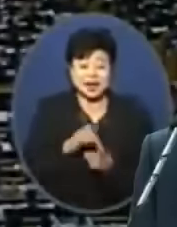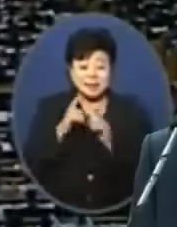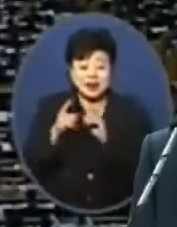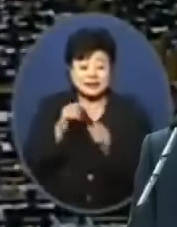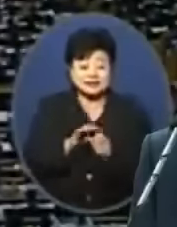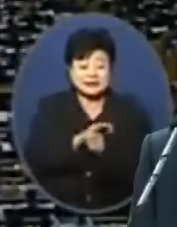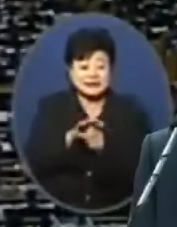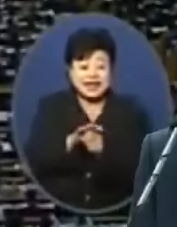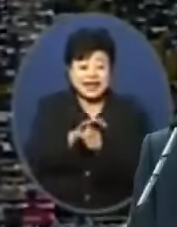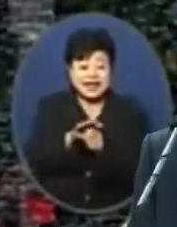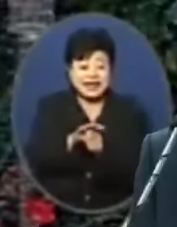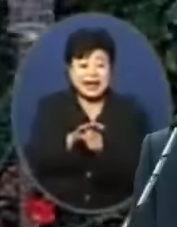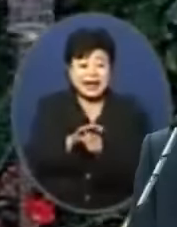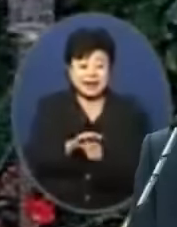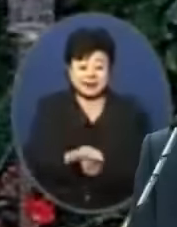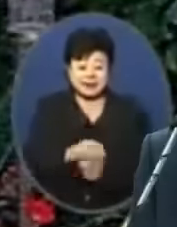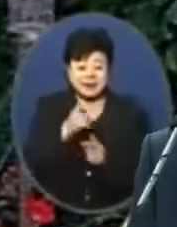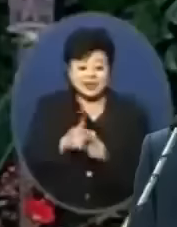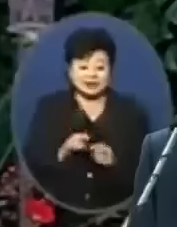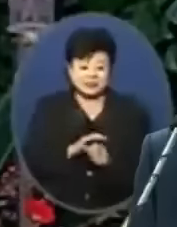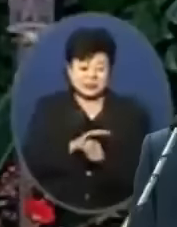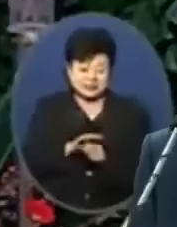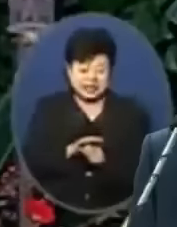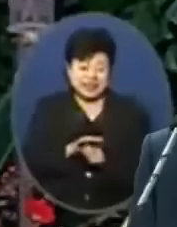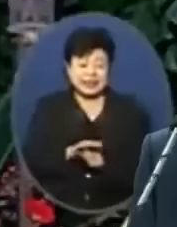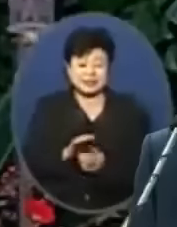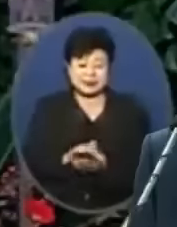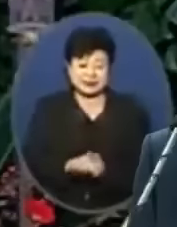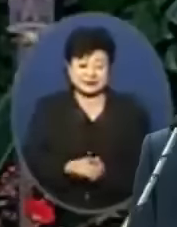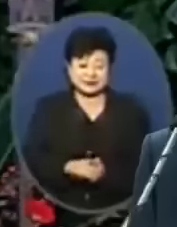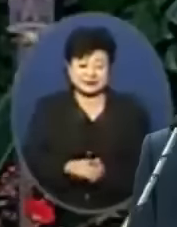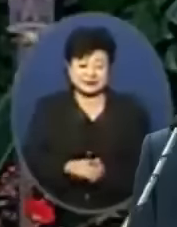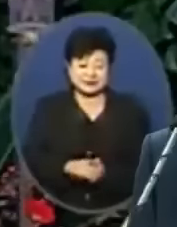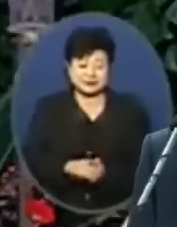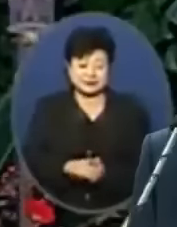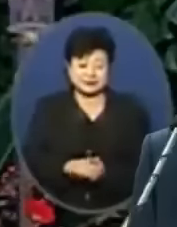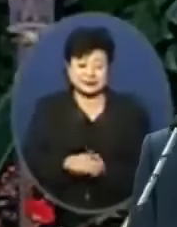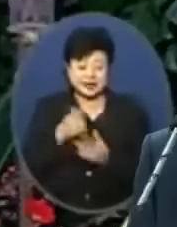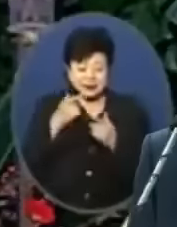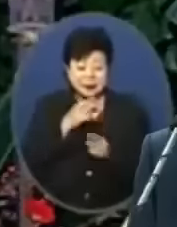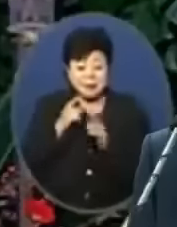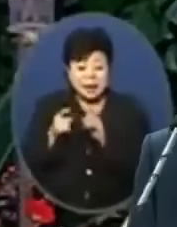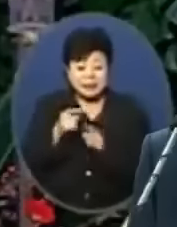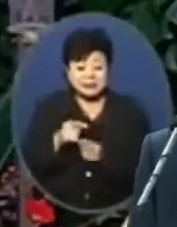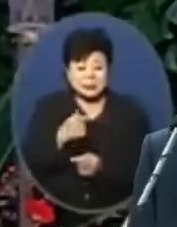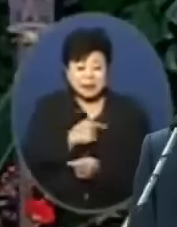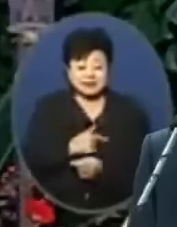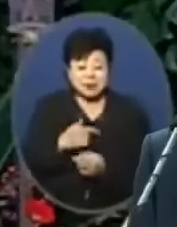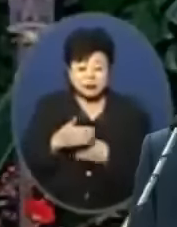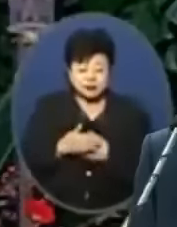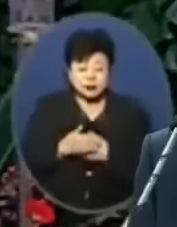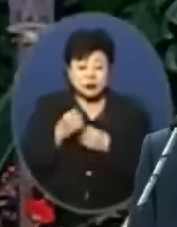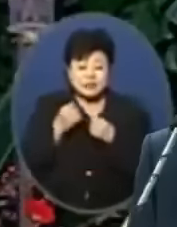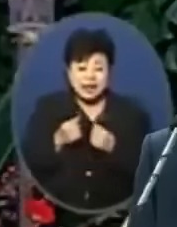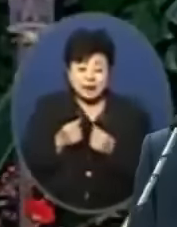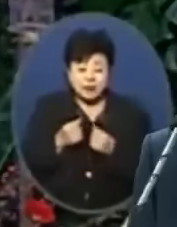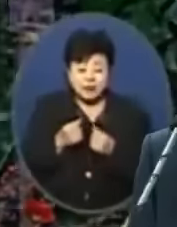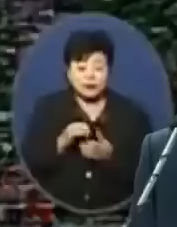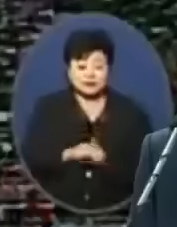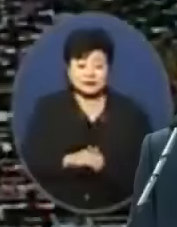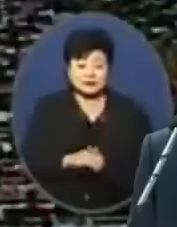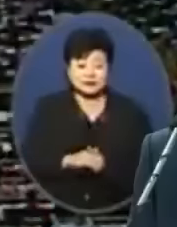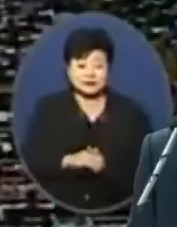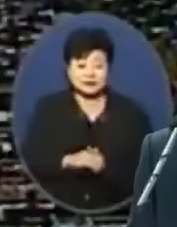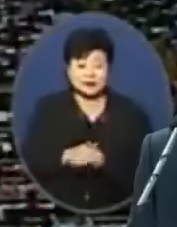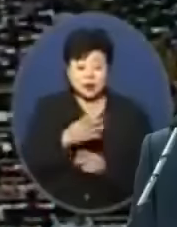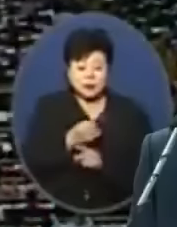말씀을 사랑하고 믿고 의지하면 곧 예수님을 사랑하고 믿고 의지하는 것이 되는 것입니다. 그러므로 항상 말씀을 가슴에 품고 살고